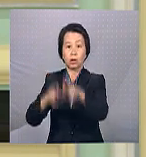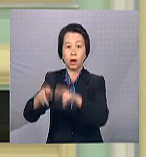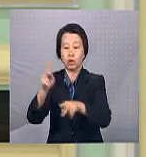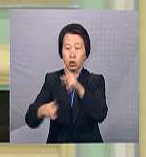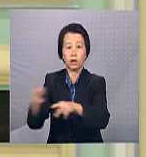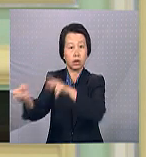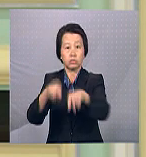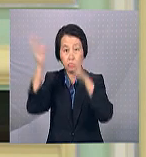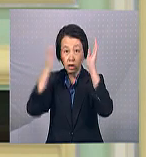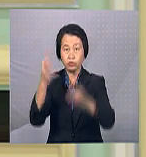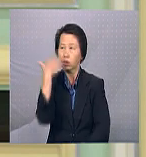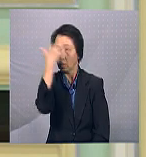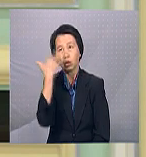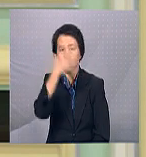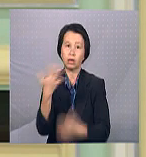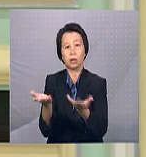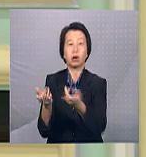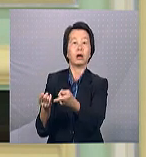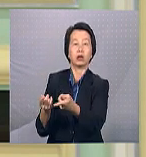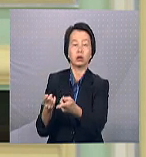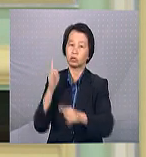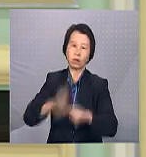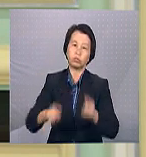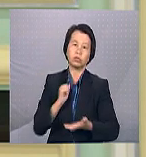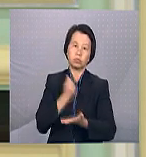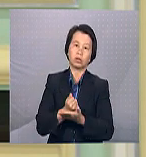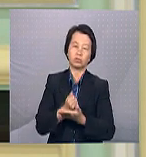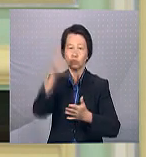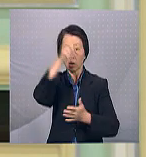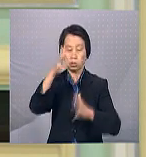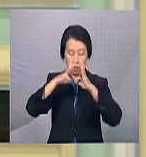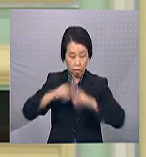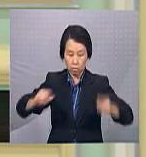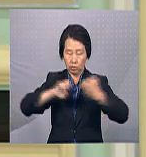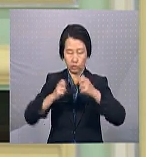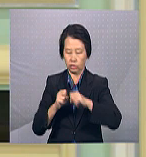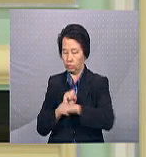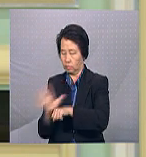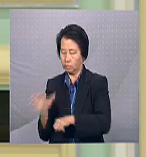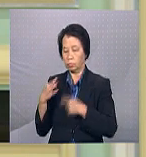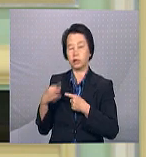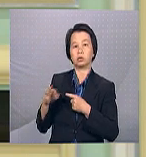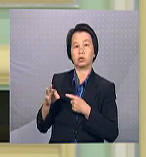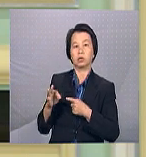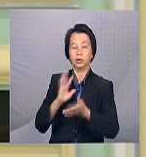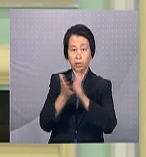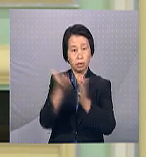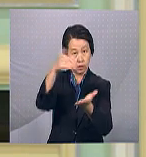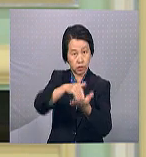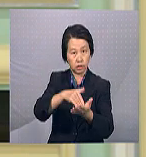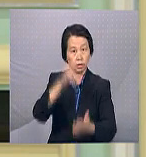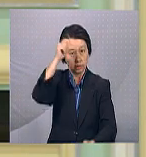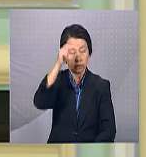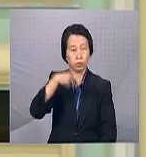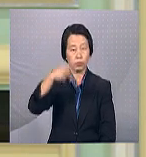rakyat dan tidak membantu kerajaan untuk menyelesaikan isu krisis COVID-19 ini. Jadi sekali lagi kepada tuan-tuan